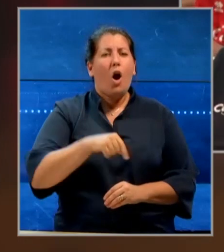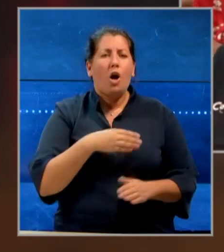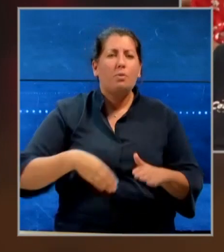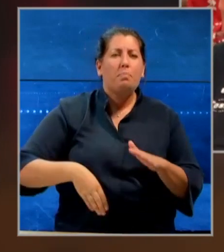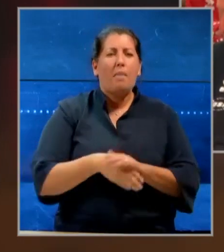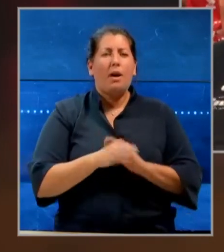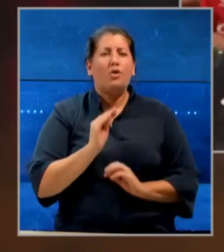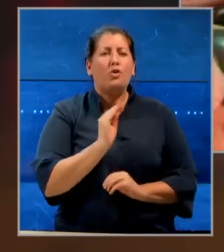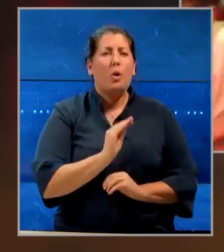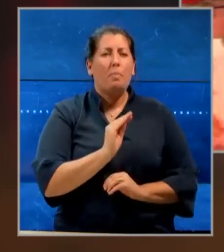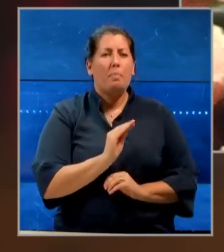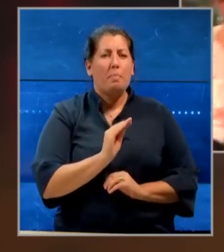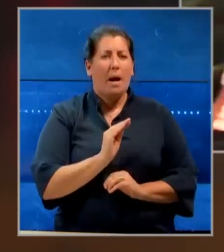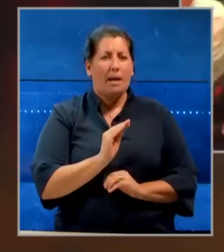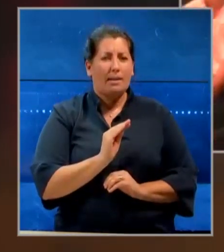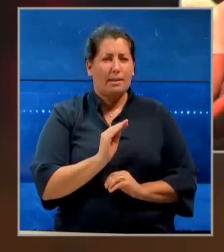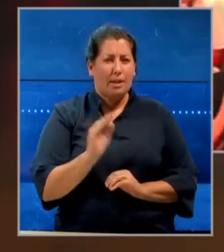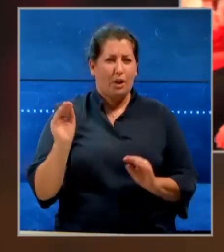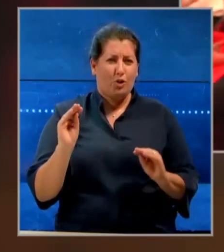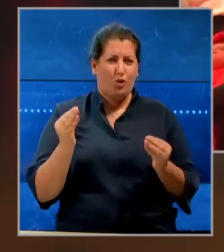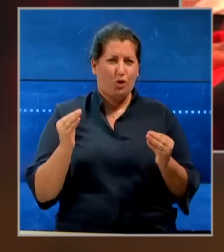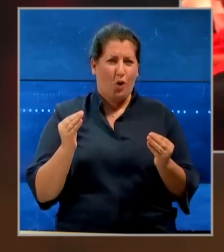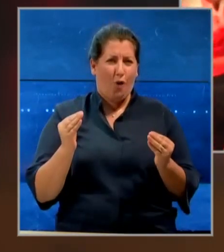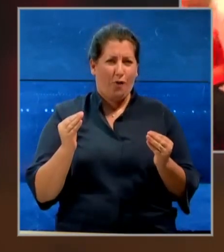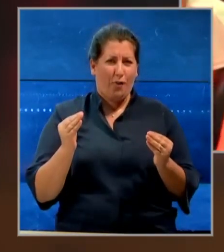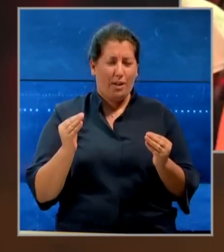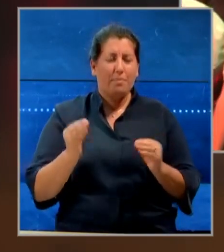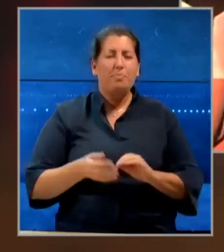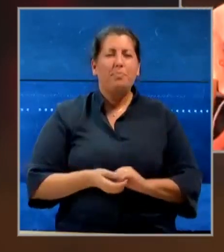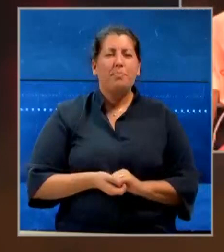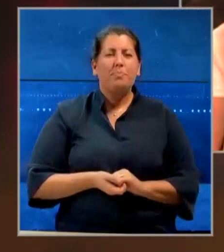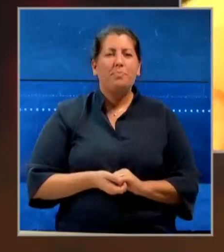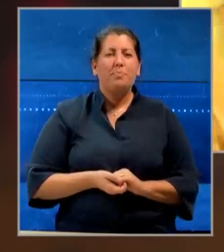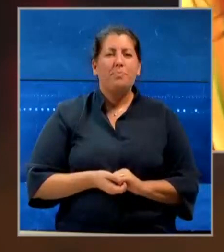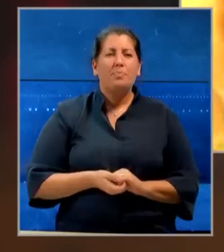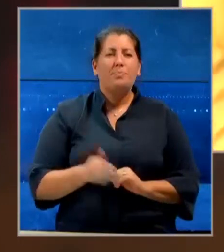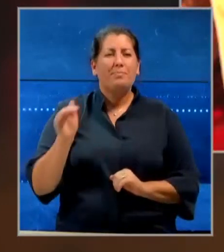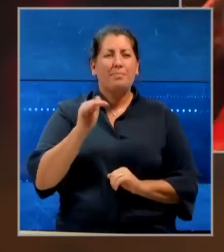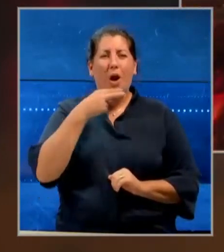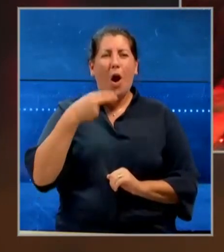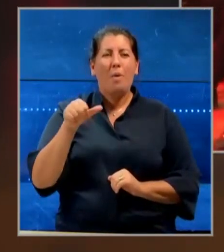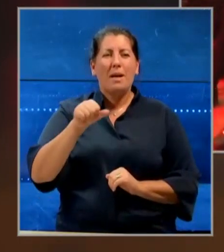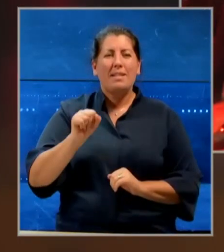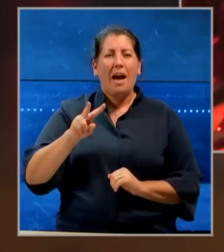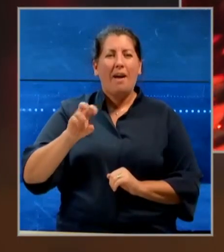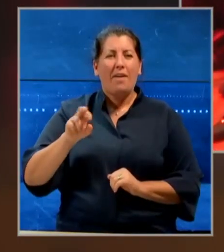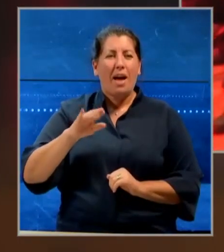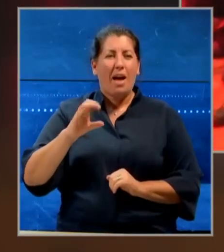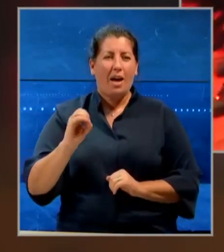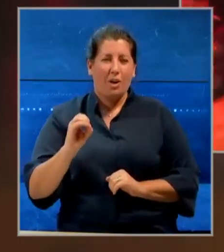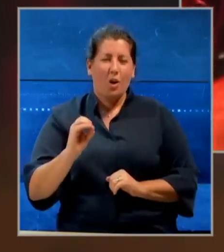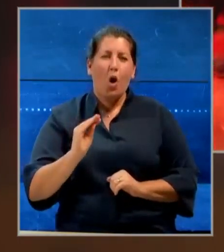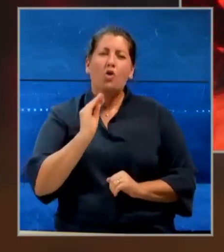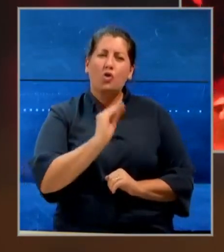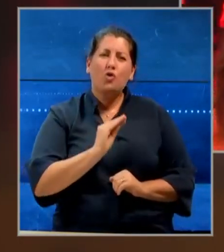passare ai dirigenti. Sì. Allora, Saverio, giusto? Perdonami, mi devo girare in questo modo. Allora, fai pure la tua